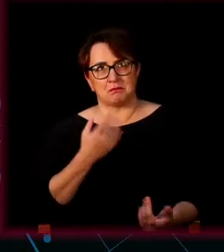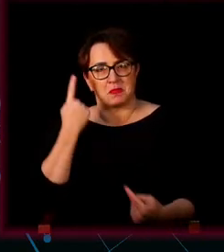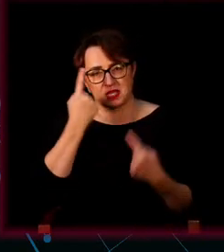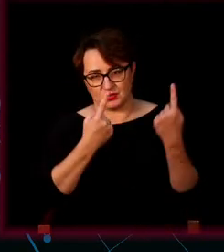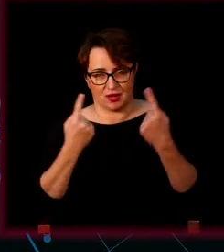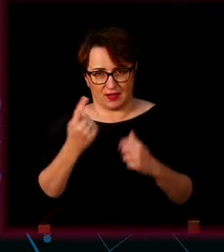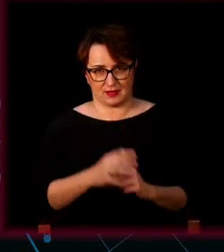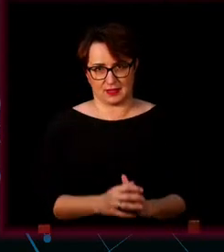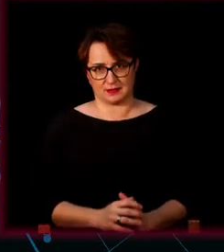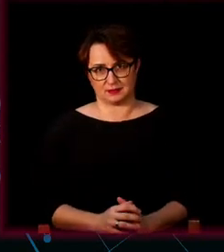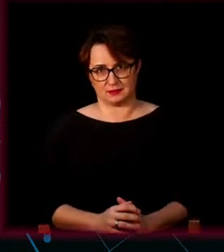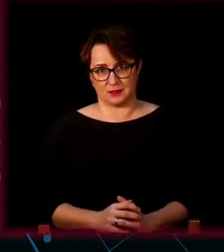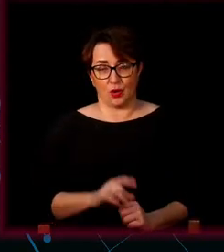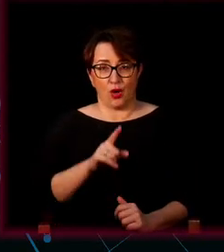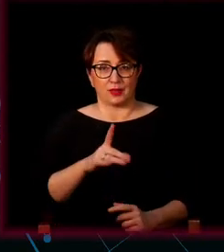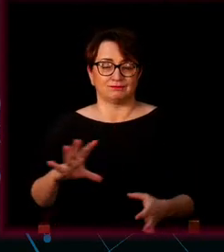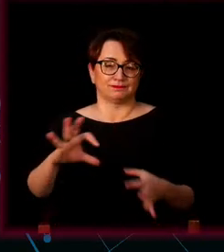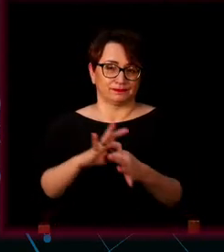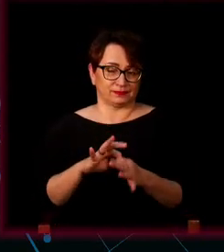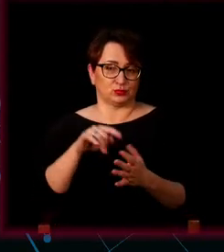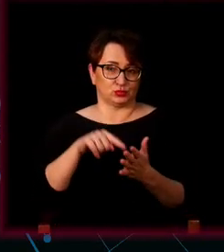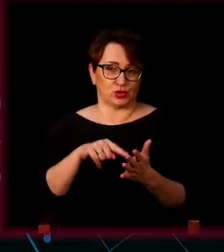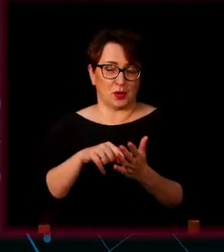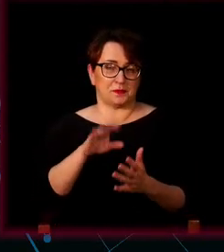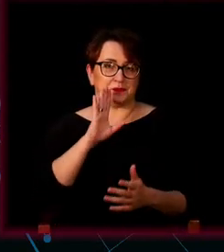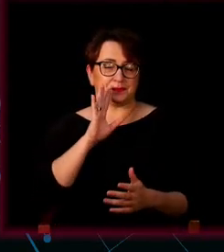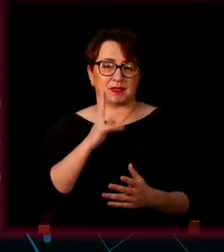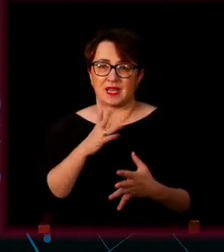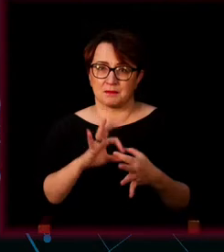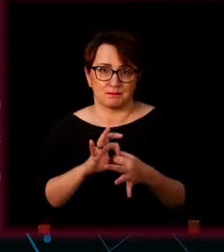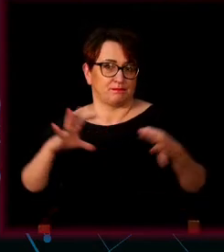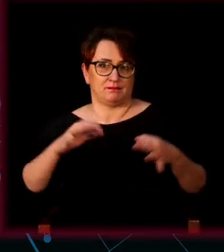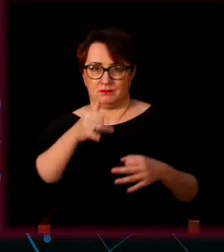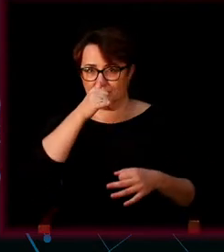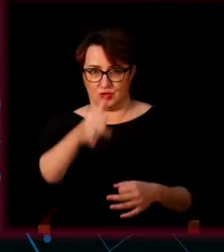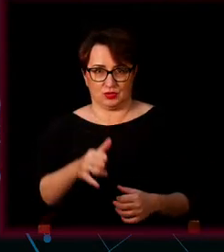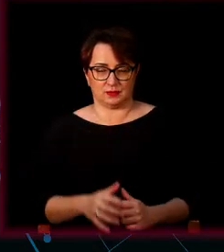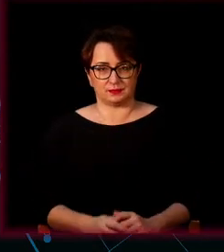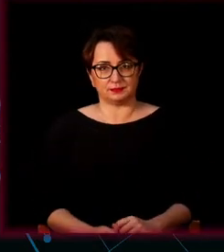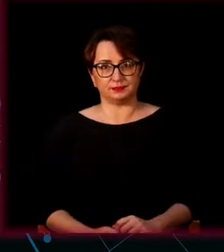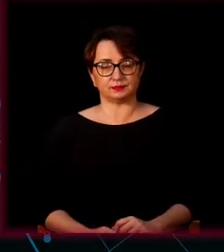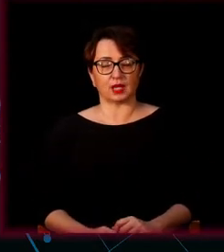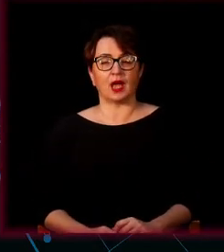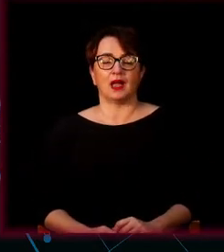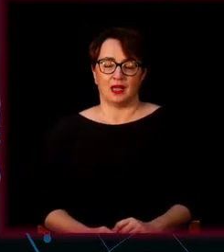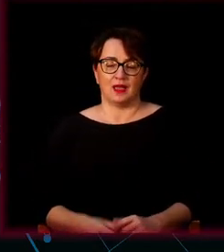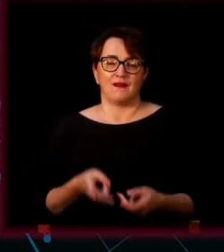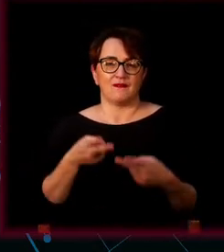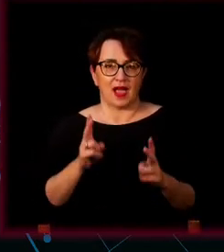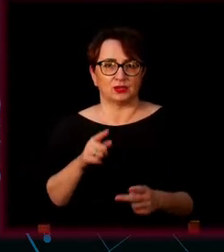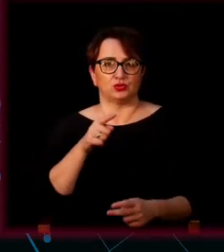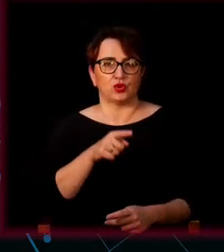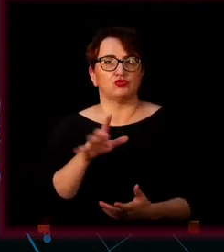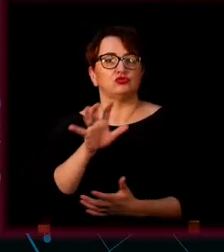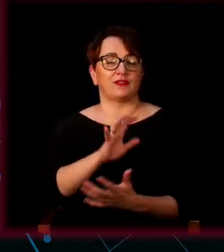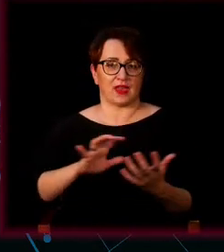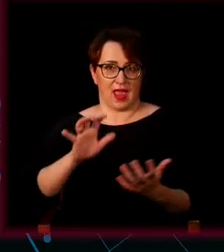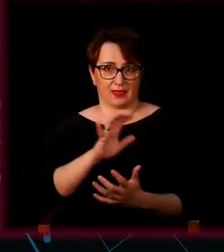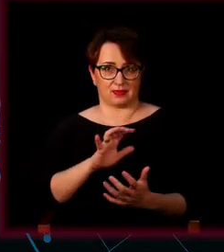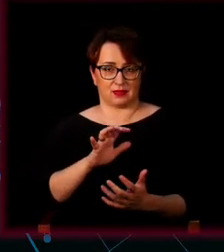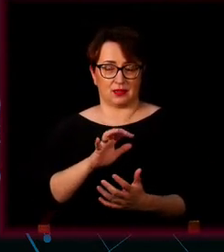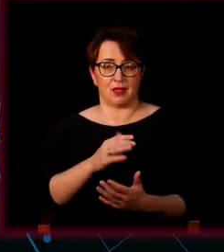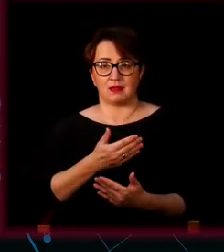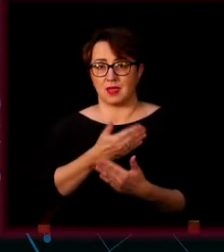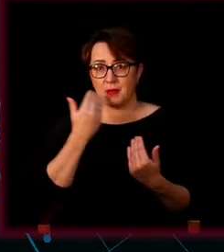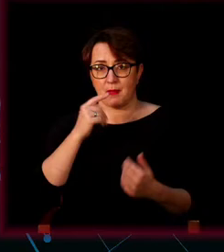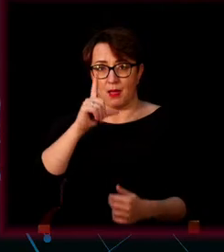jego własnych myśli, które naprawdę są złączone z tym w taki jakby nierozerwalny splot. No gruncze faktycznie jest to świat, w którym oprócz tego, że nie